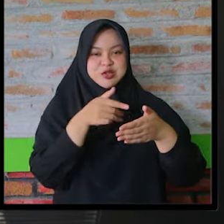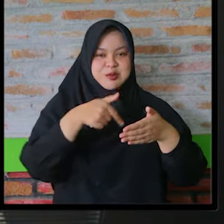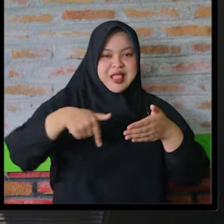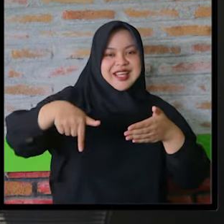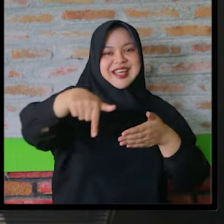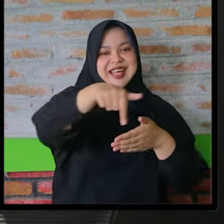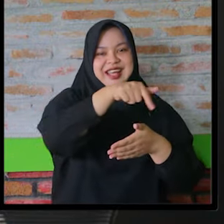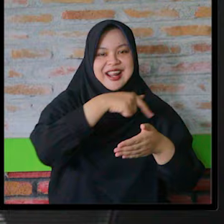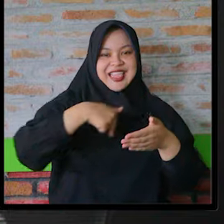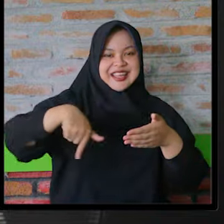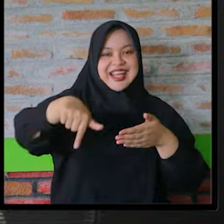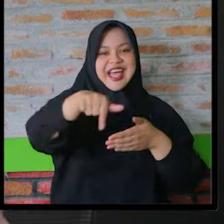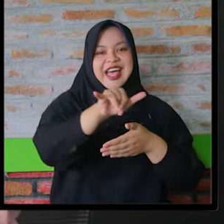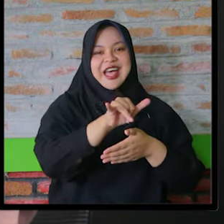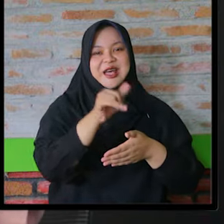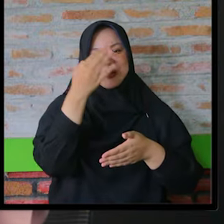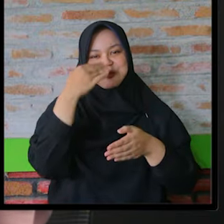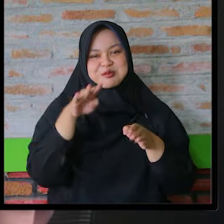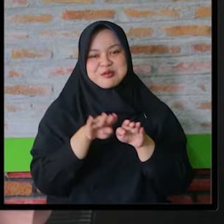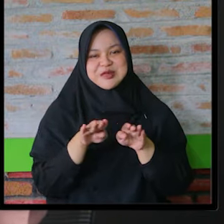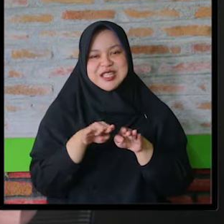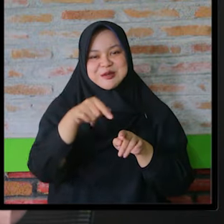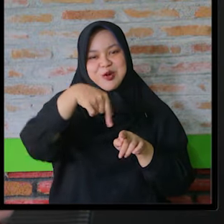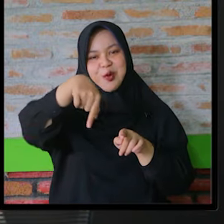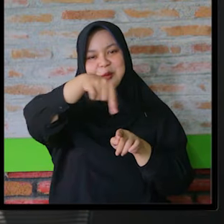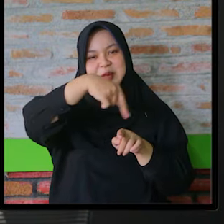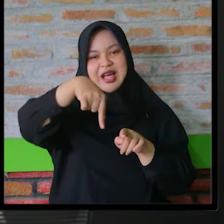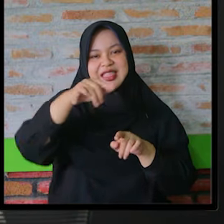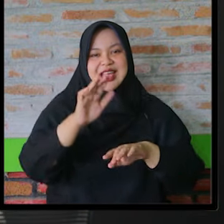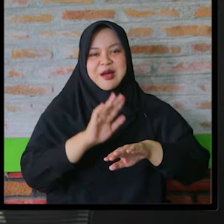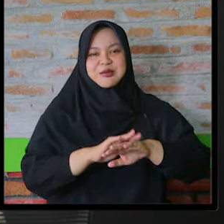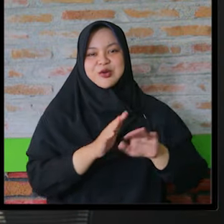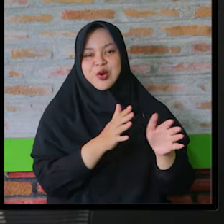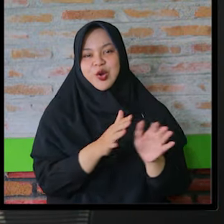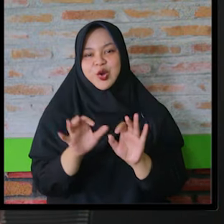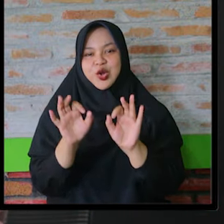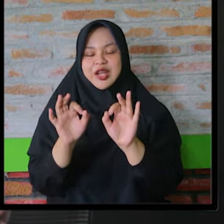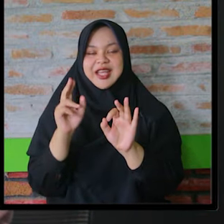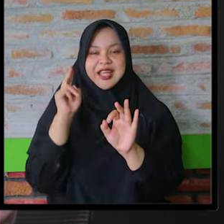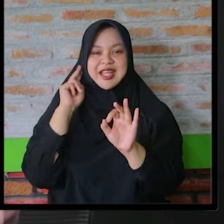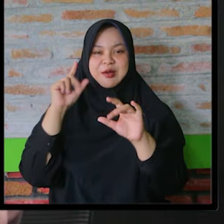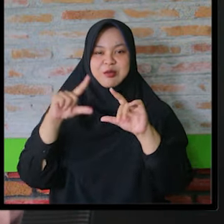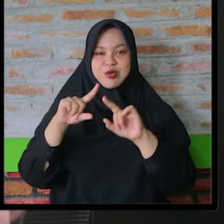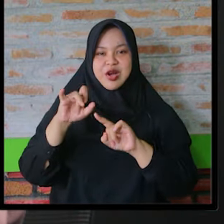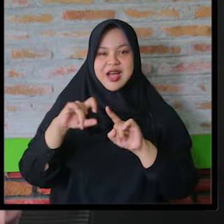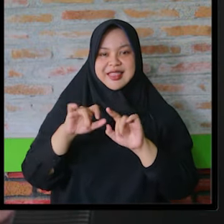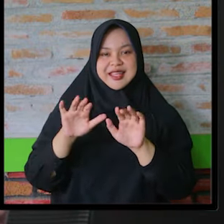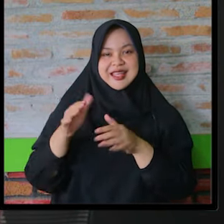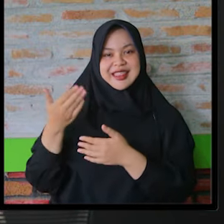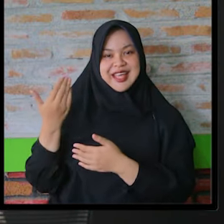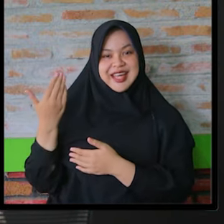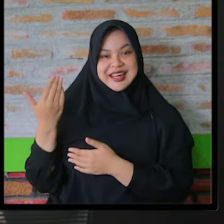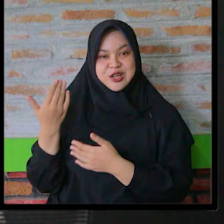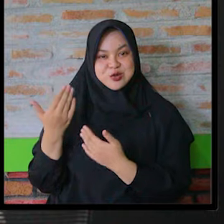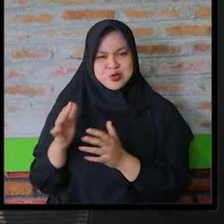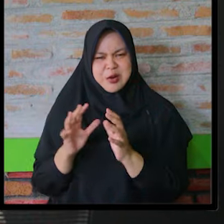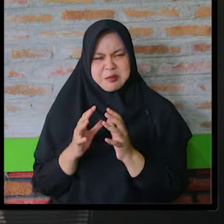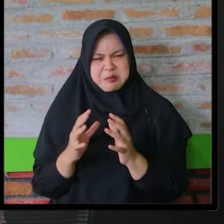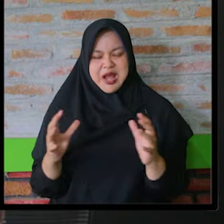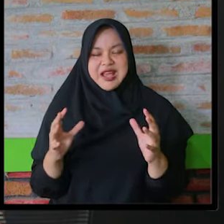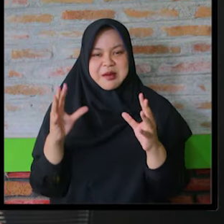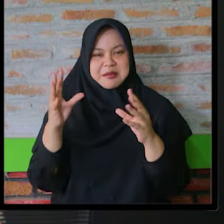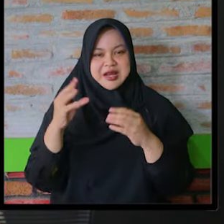seperti obat nyamuk ya Bu ya Iya itu dan Oke I ibu Ati tadi sudah Ee apa banyak